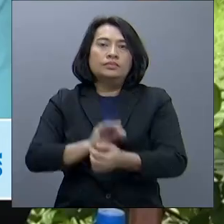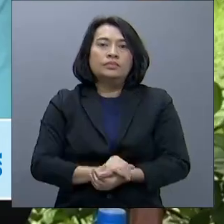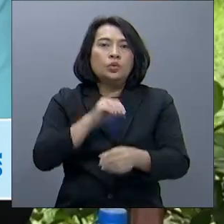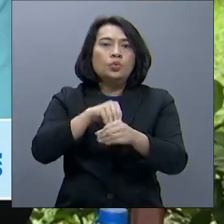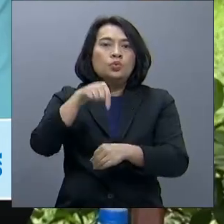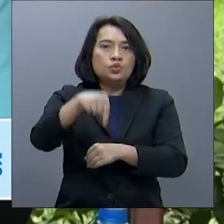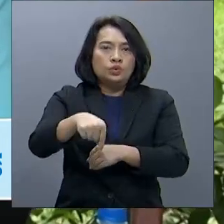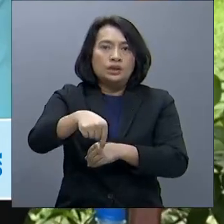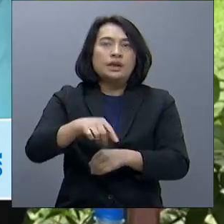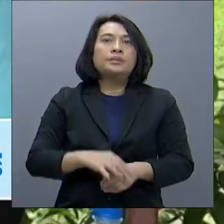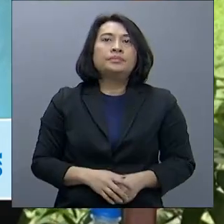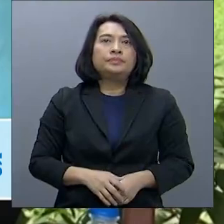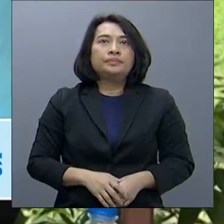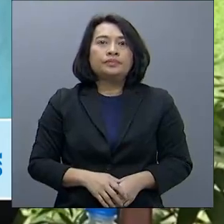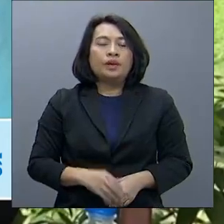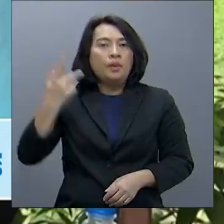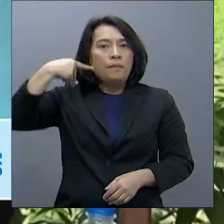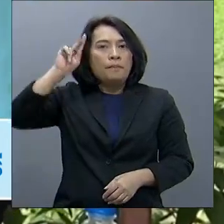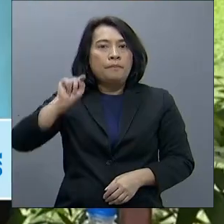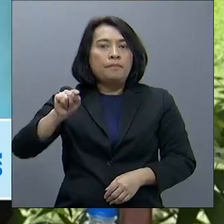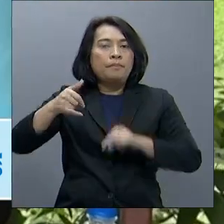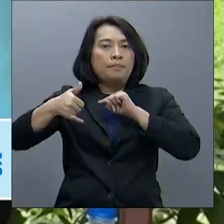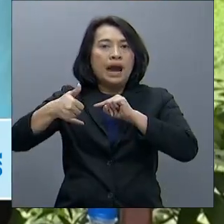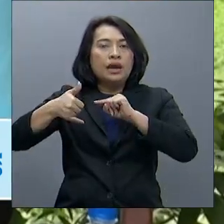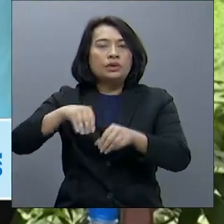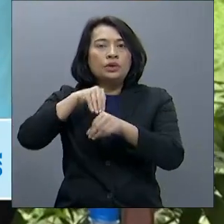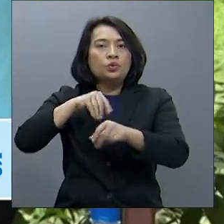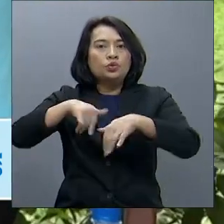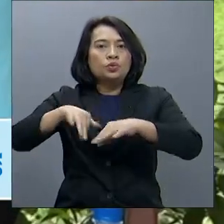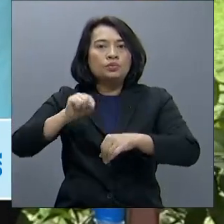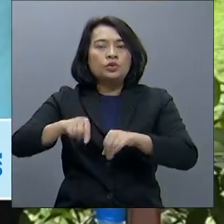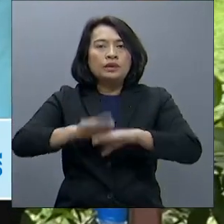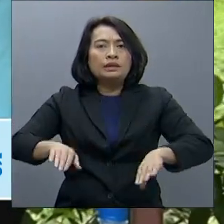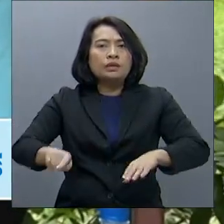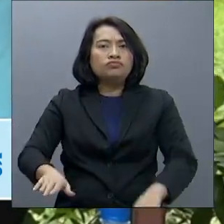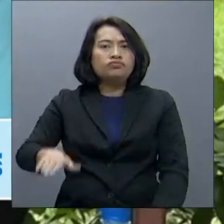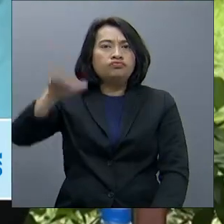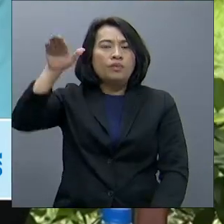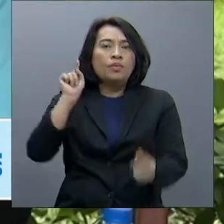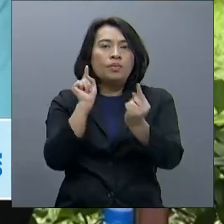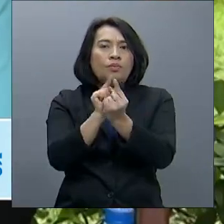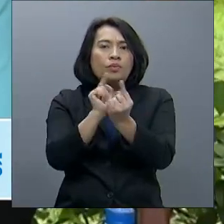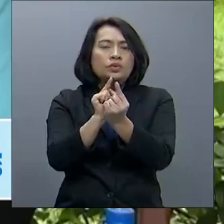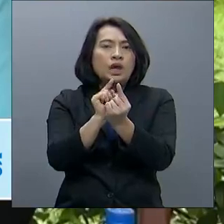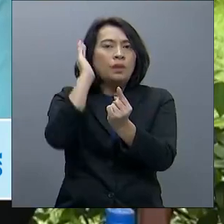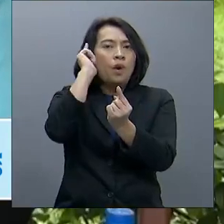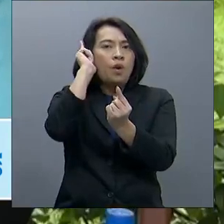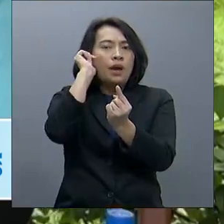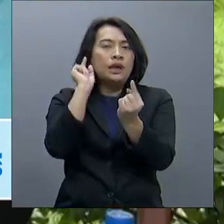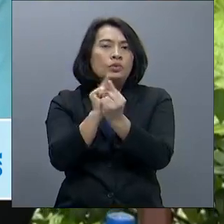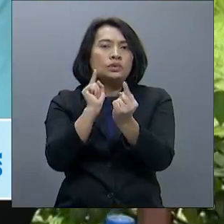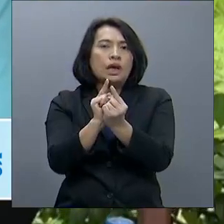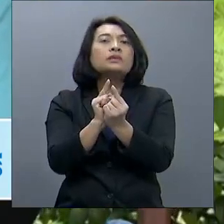ที่นี้ได้ข้อมูลว่าคุณป้าสมนึกเนี่ยอยู่ในชุมชนมาตั้งแต่เด็กๆและรู้จักคุณพ่อคุณแม่ป้าสมนึกเป็นอย่าง